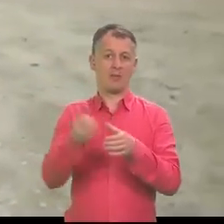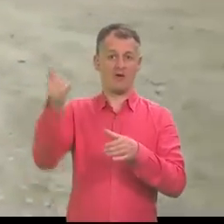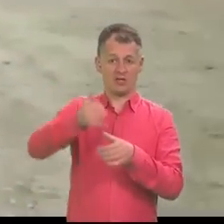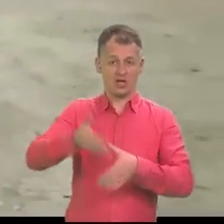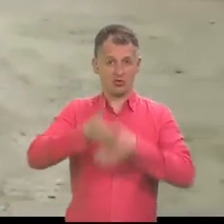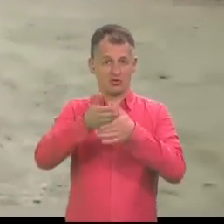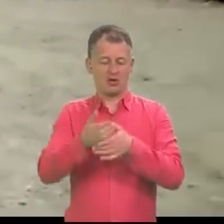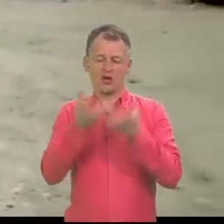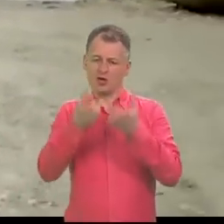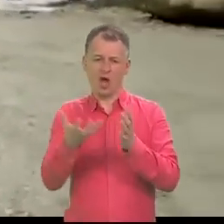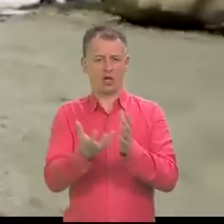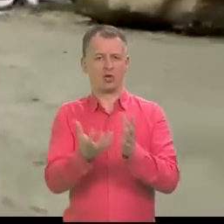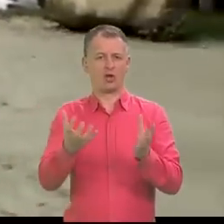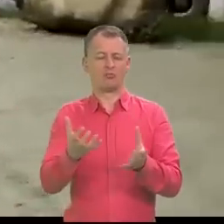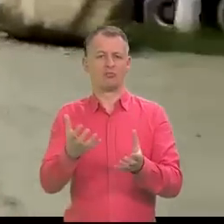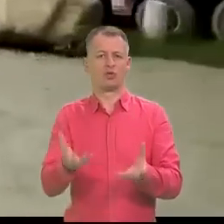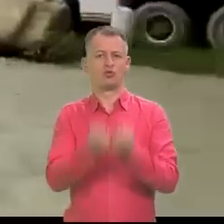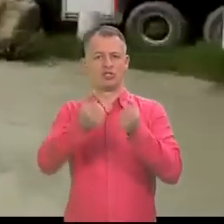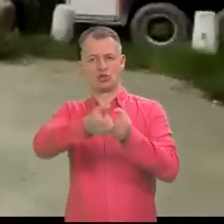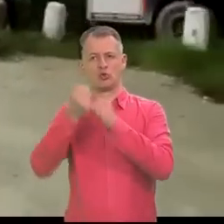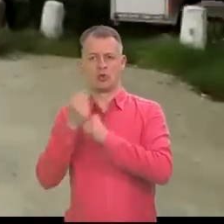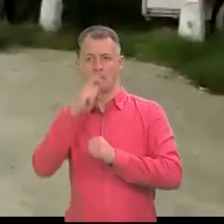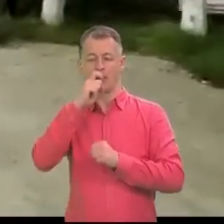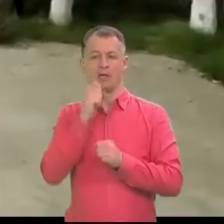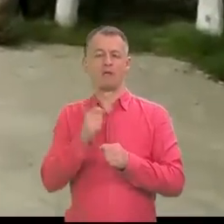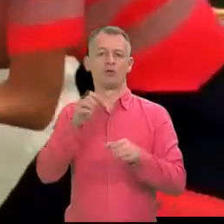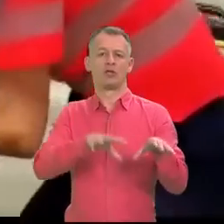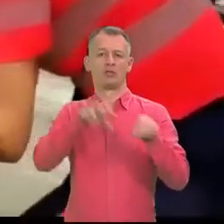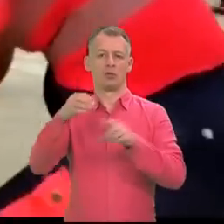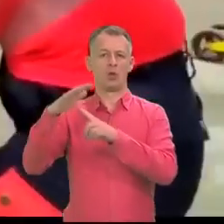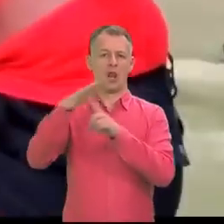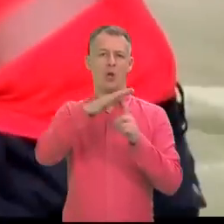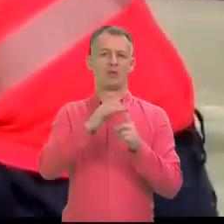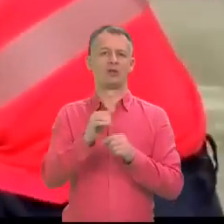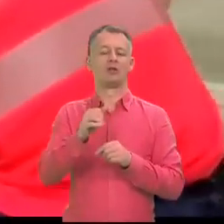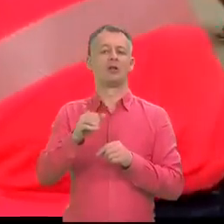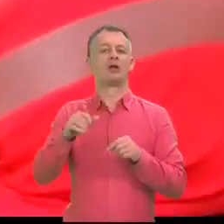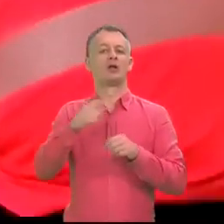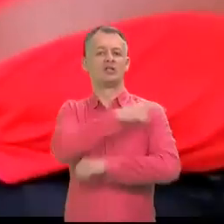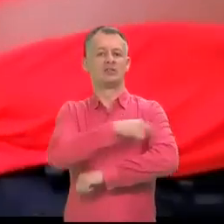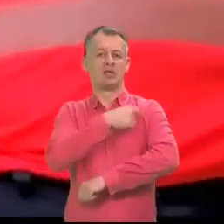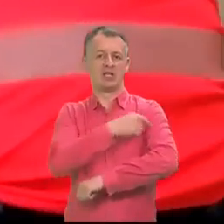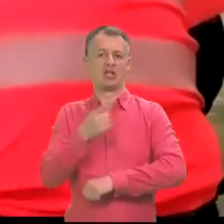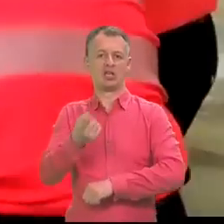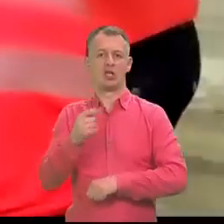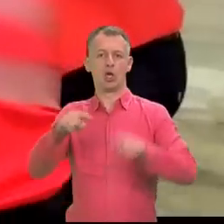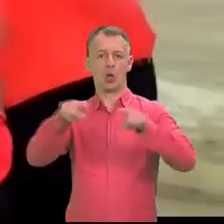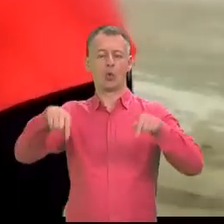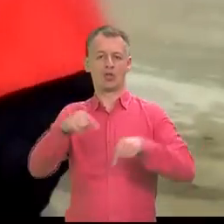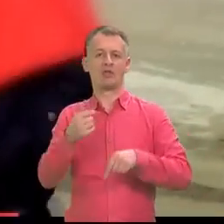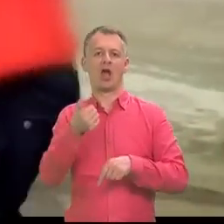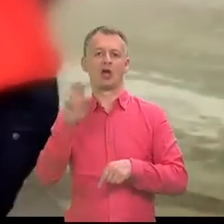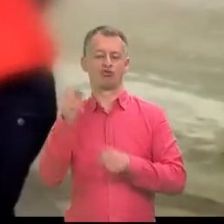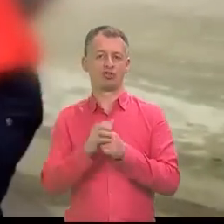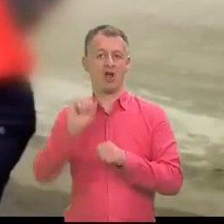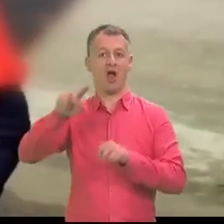să-i salveze. Unul dintre bărbați era inconștient și a fost transportat cu un elicopter la spitalul din Curtea de Argeș, iar al doilea a fost scos de sub